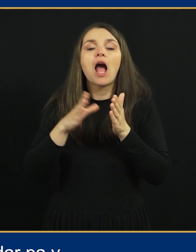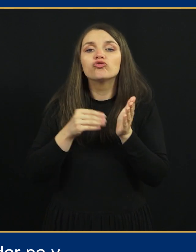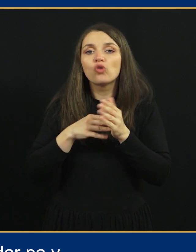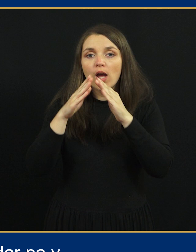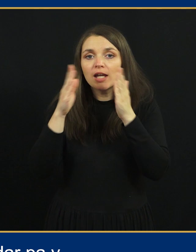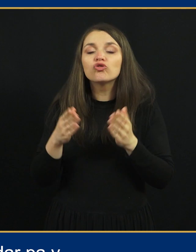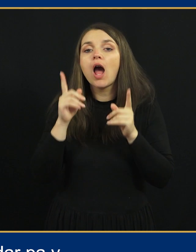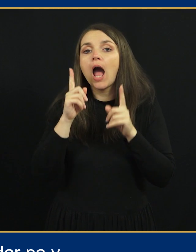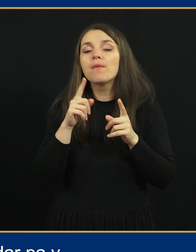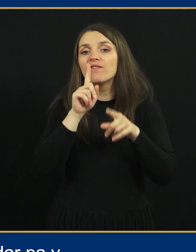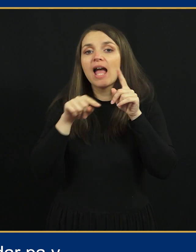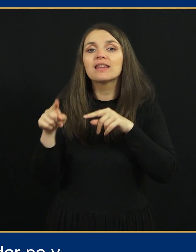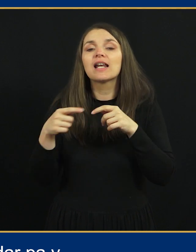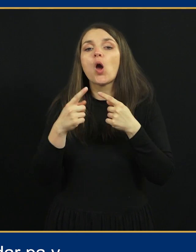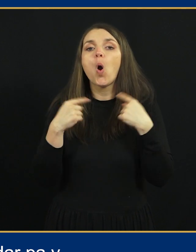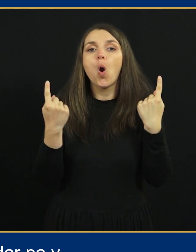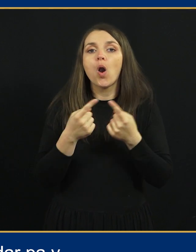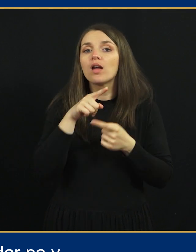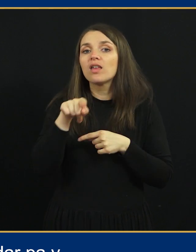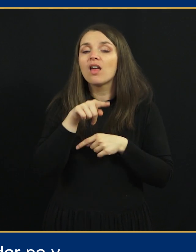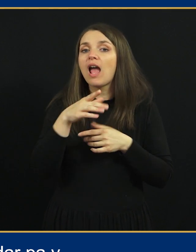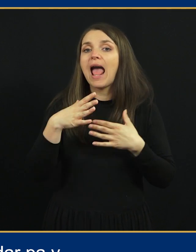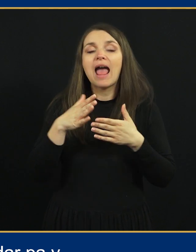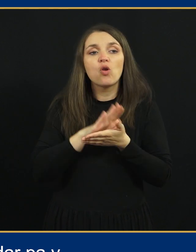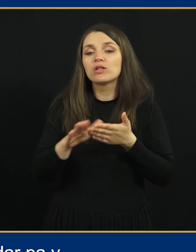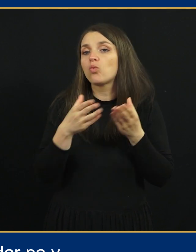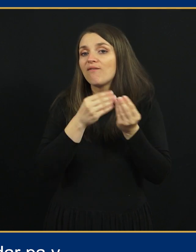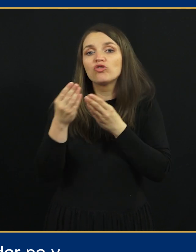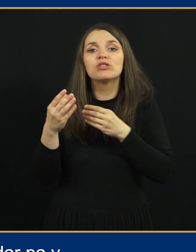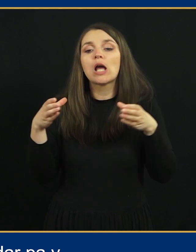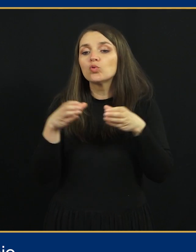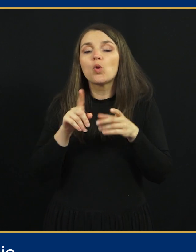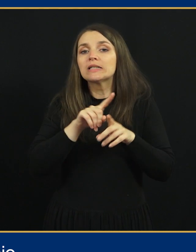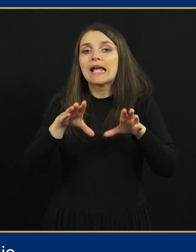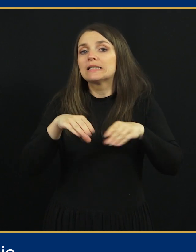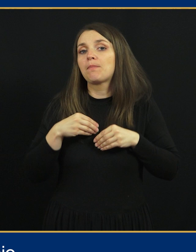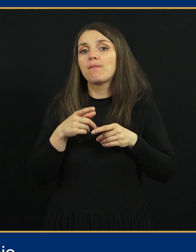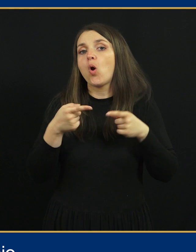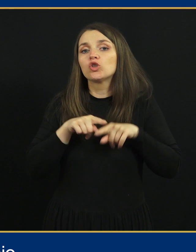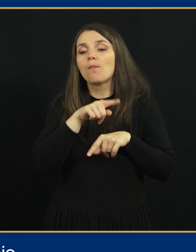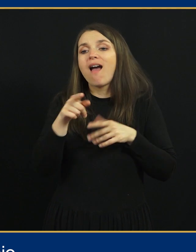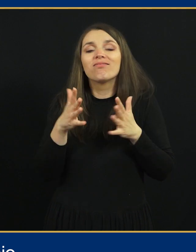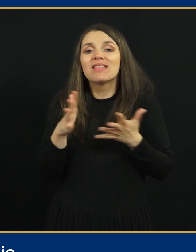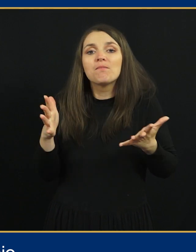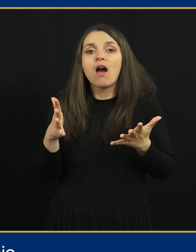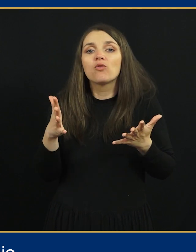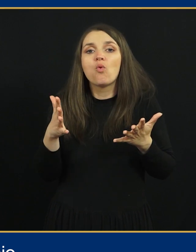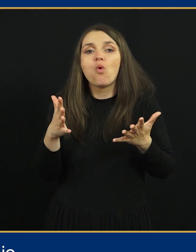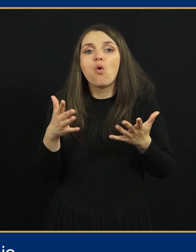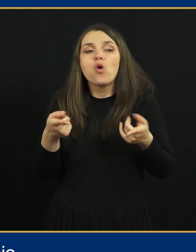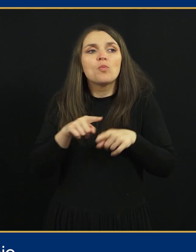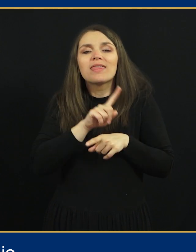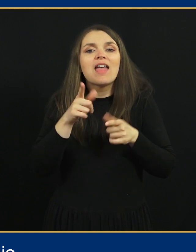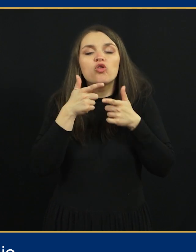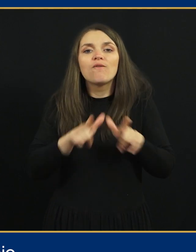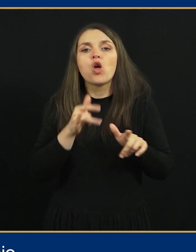hišo, vendar pa v nekaterih okoljih jih enostavno večinska skupnost ne sprejema oziroma nimajo oziroma jim